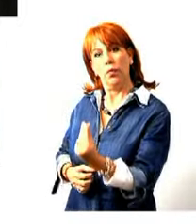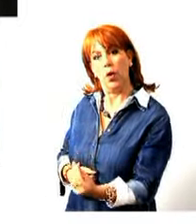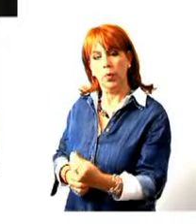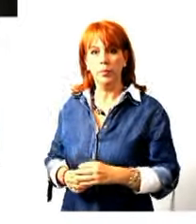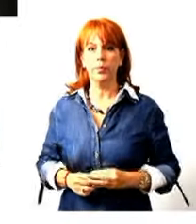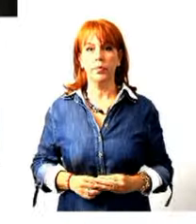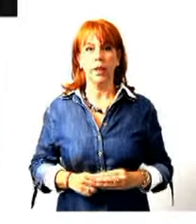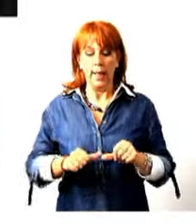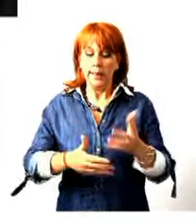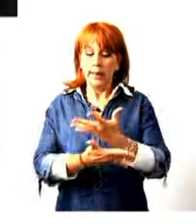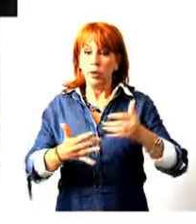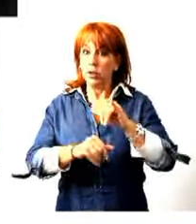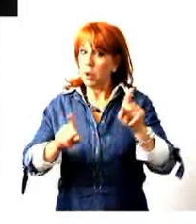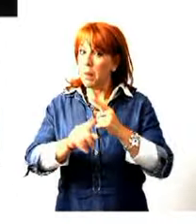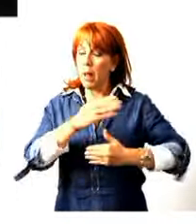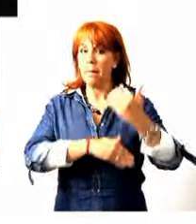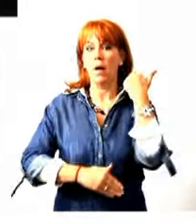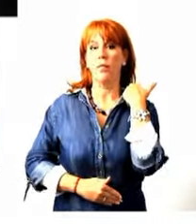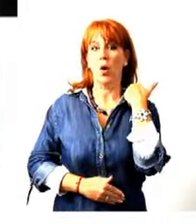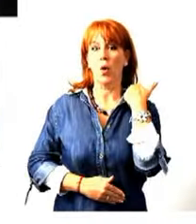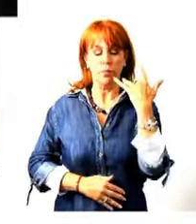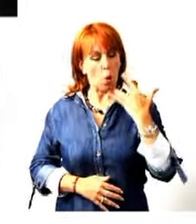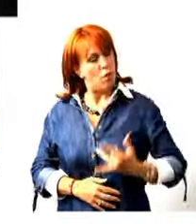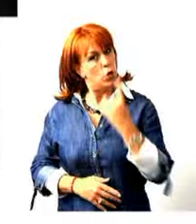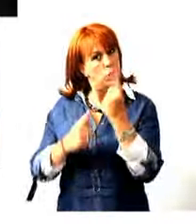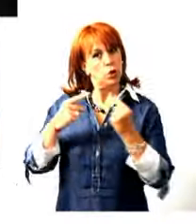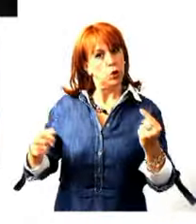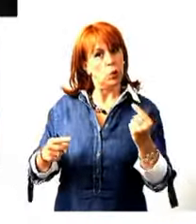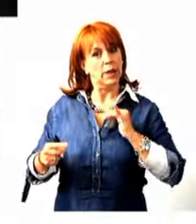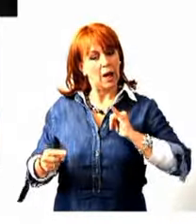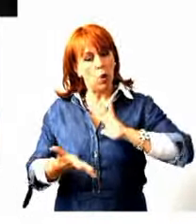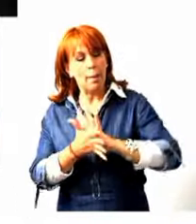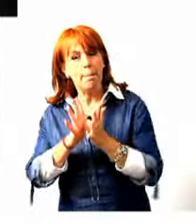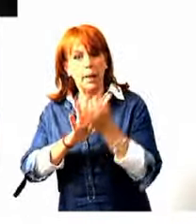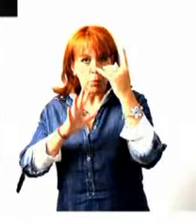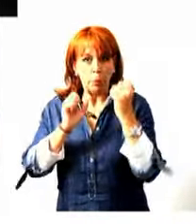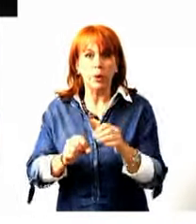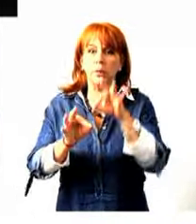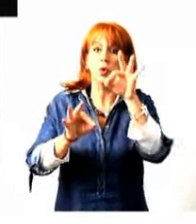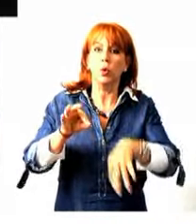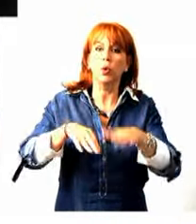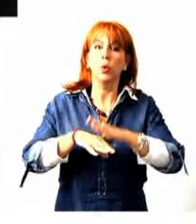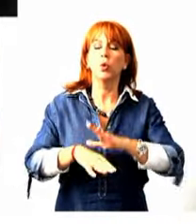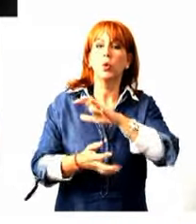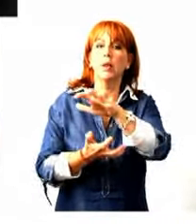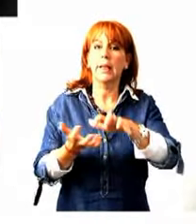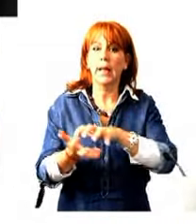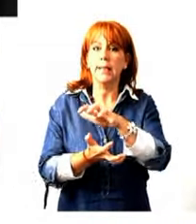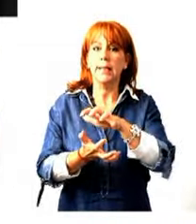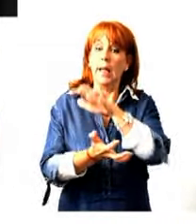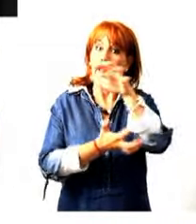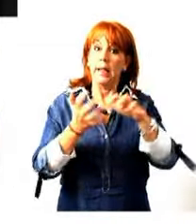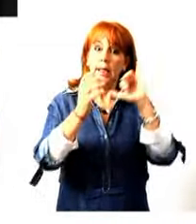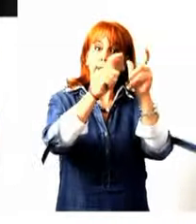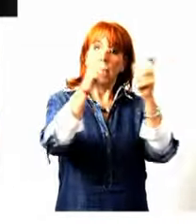jouera. Alors dans cette situation sans précédent, nous n'avons qu'une seule volonté. Conclure un pacte pour sortir au plus vite les Belges de